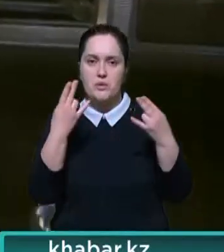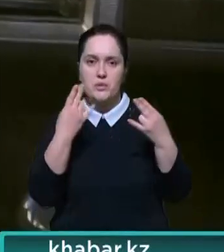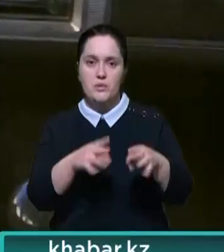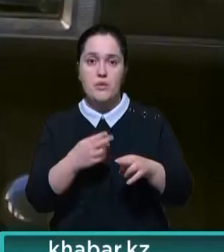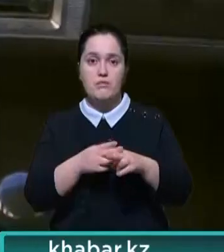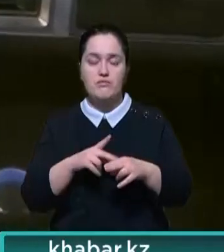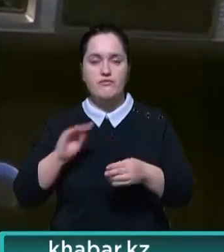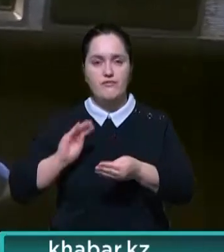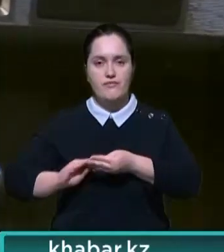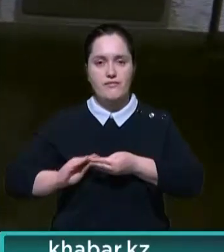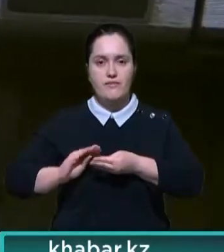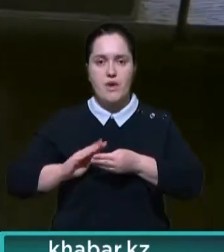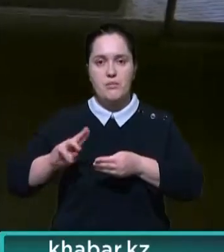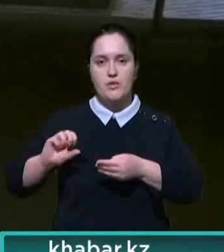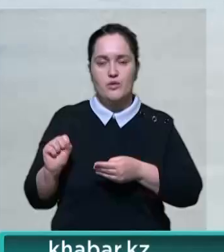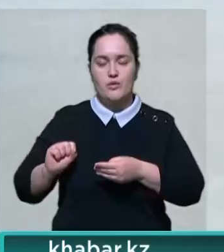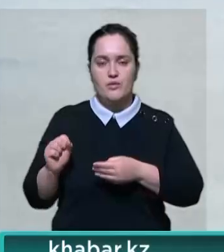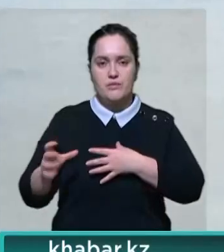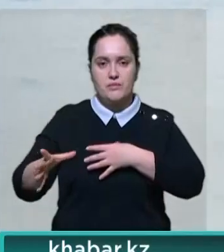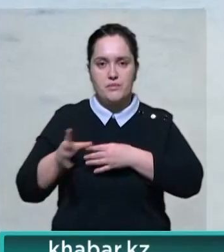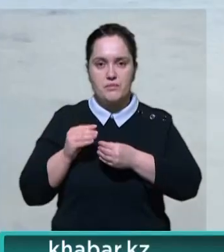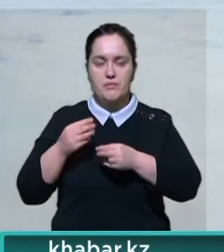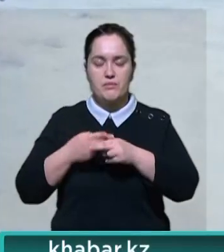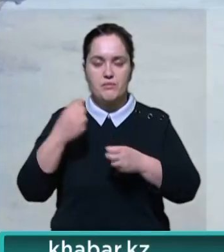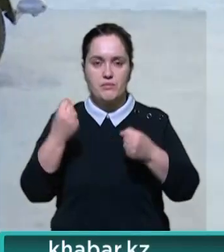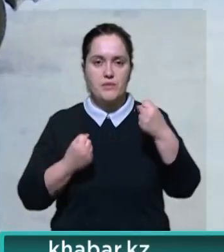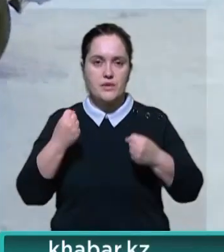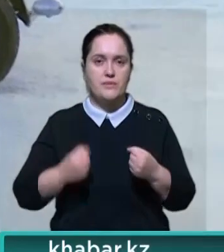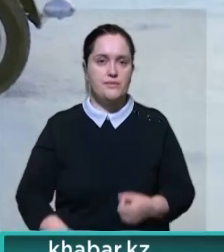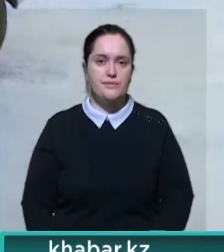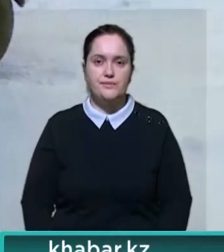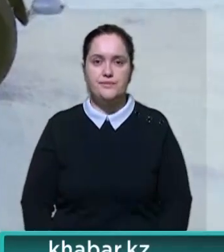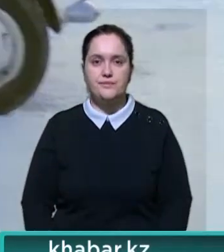друзей не предаем, даже стальных. Марина Золотарева, Зарина Зулпыхар, Караганда, Хабар.